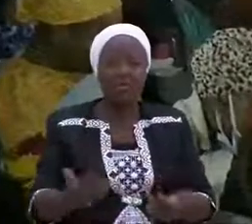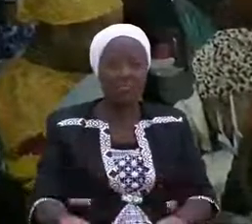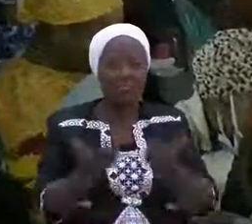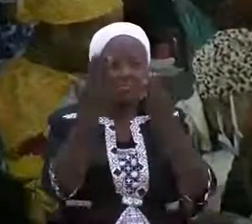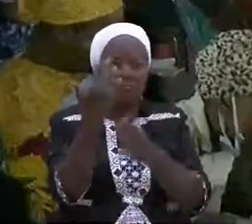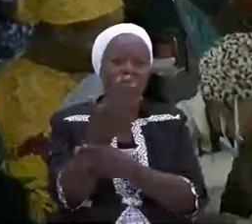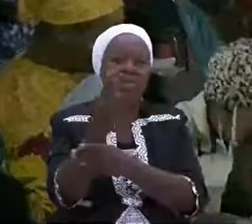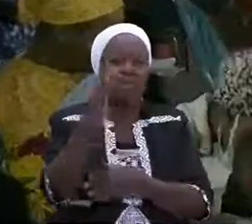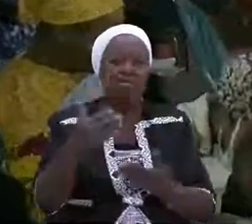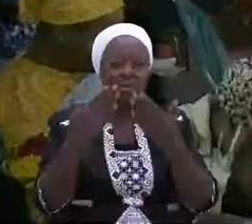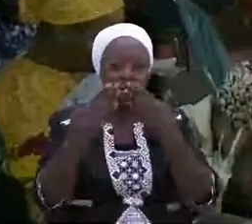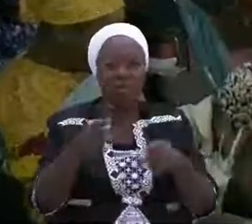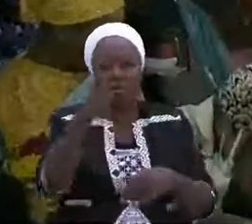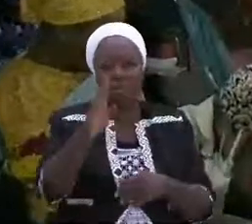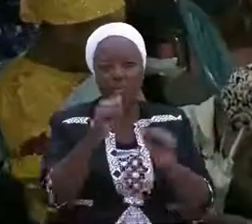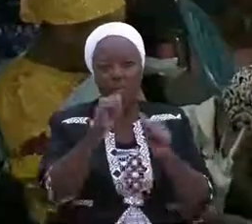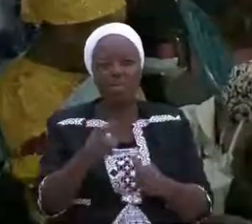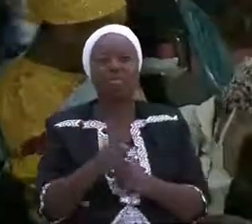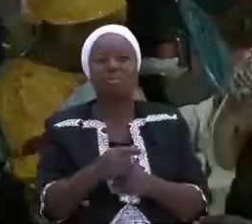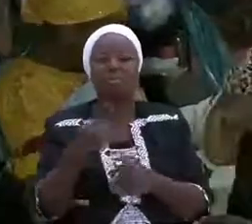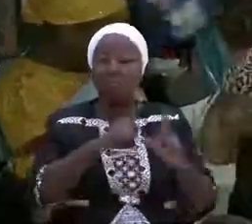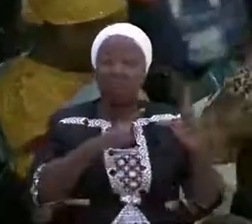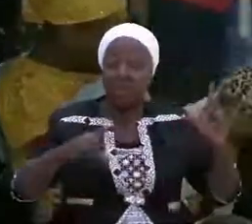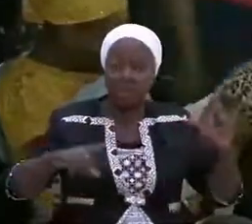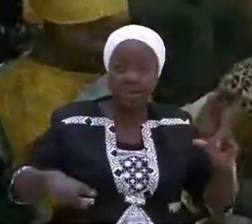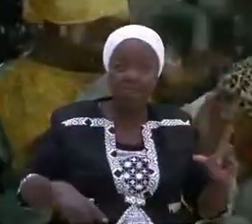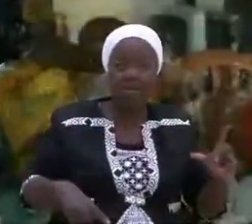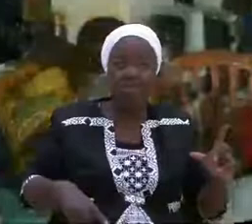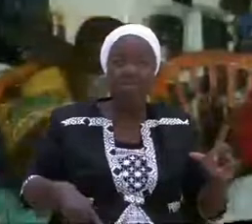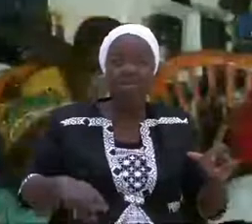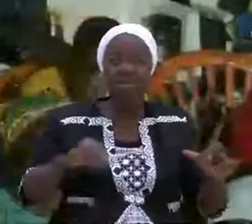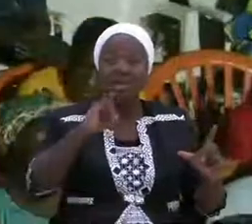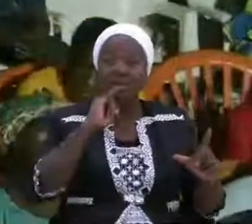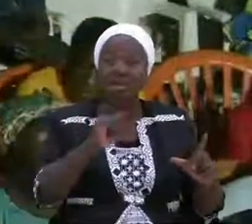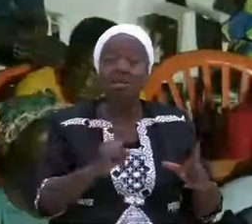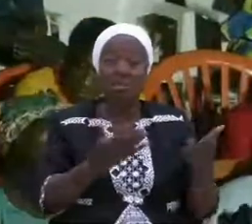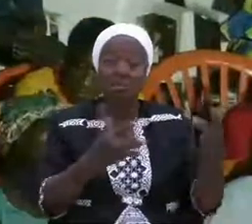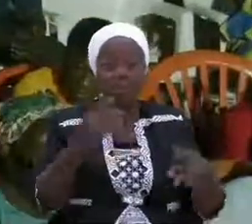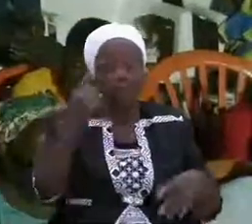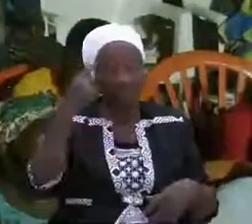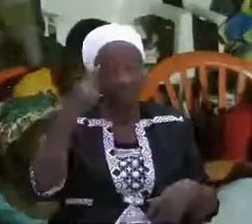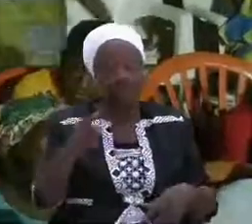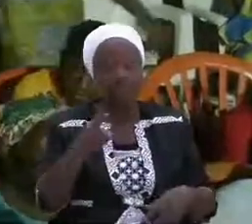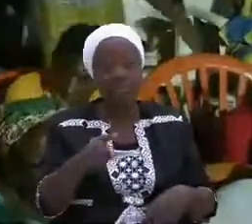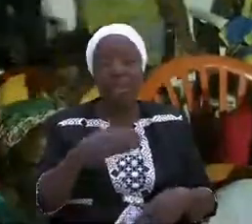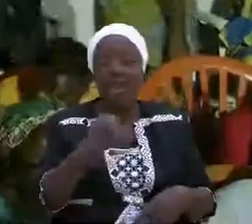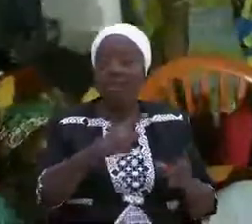main. Merci que Dieu vous bénisse. Le Seigneur te regarde et il